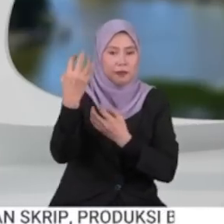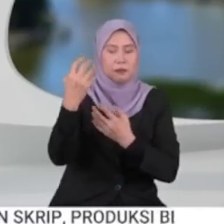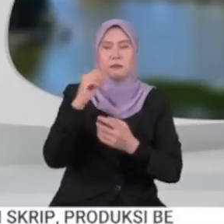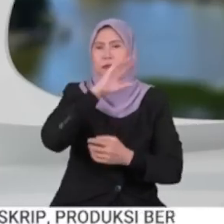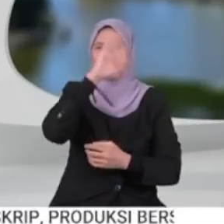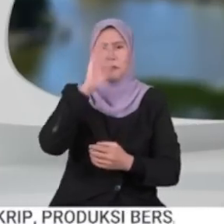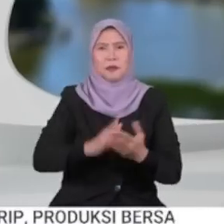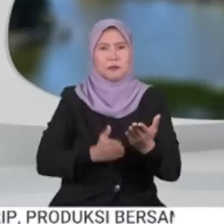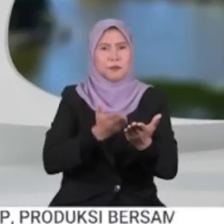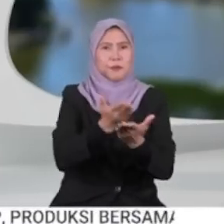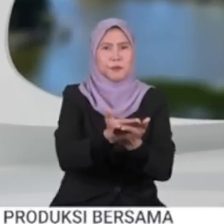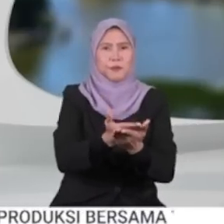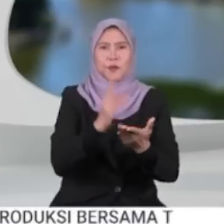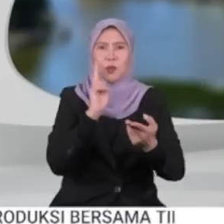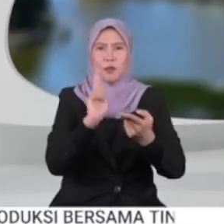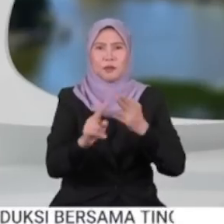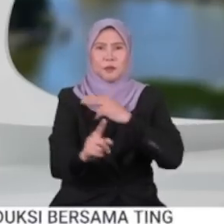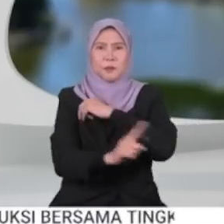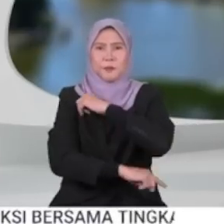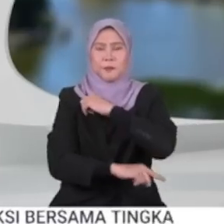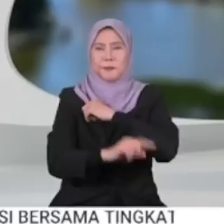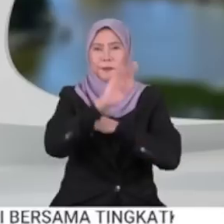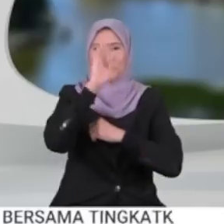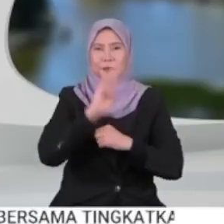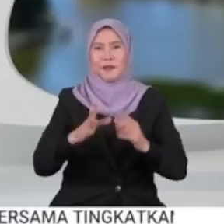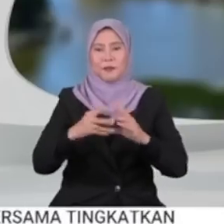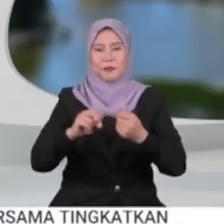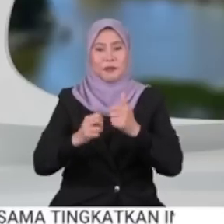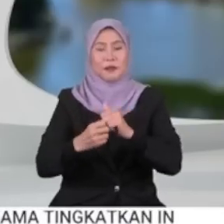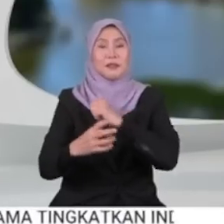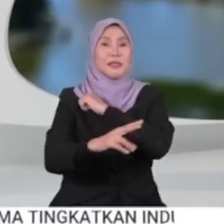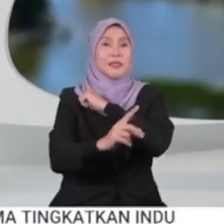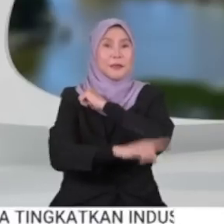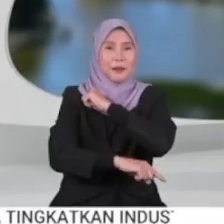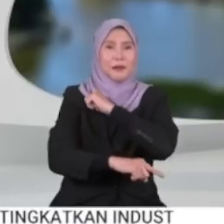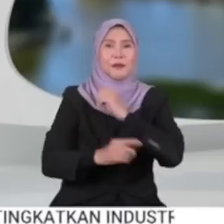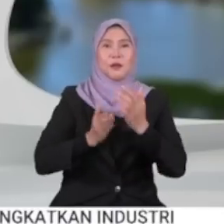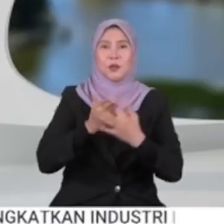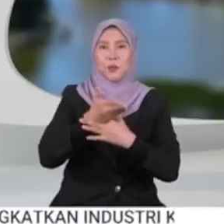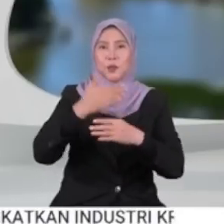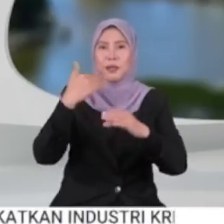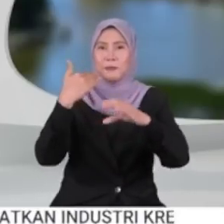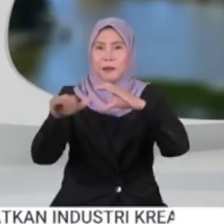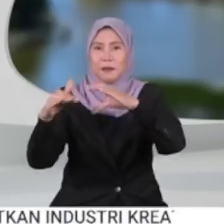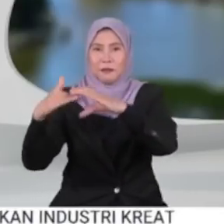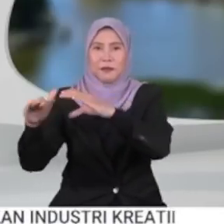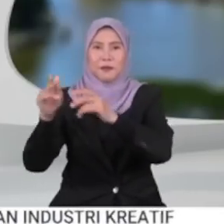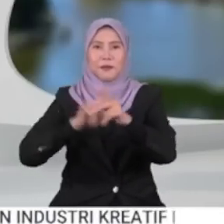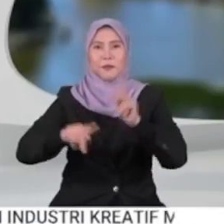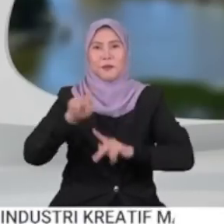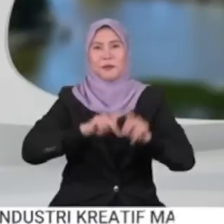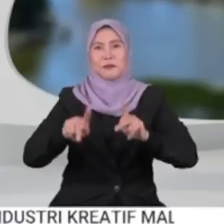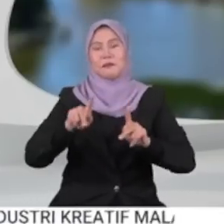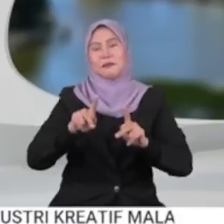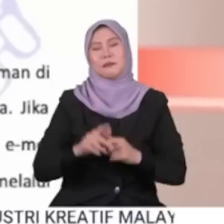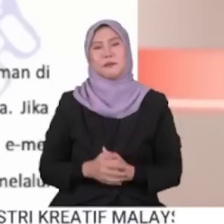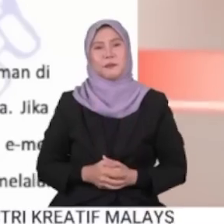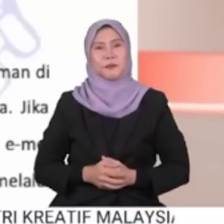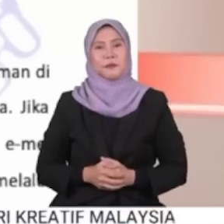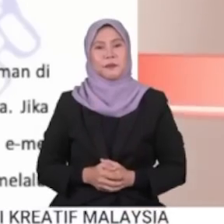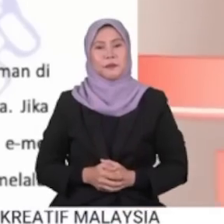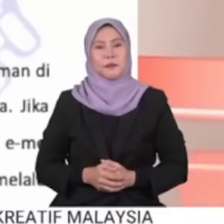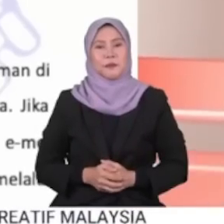pernah mengemukakan sebarang notis saman dan juga penyelesaian saman melalui platform email kepada orang ramai.